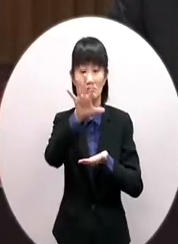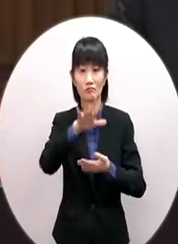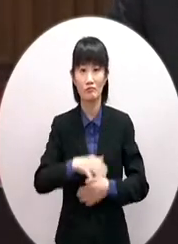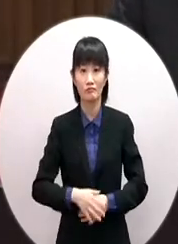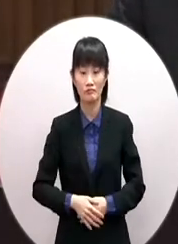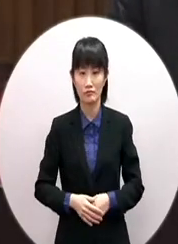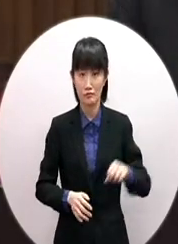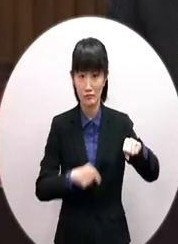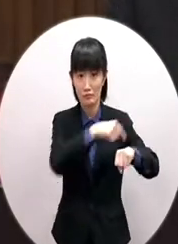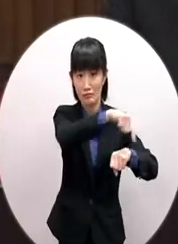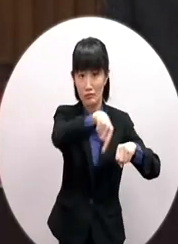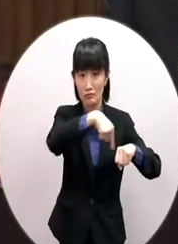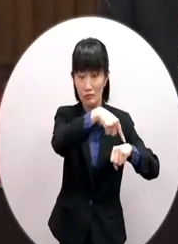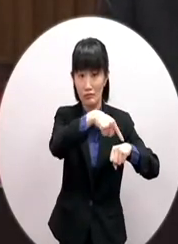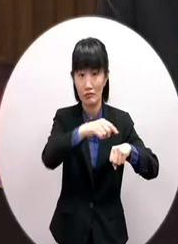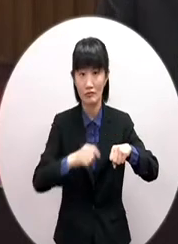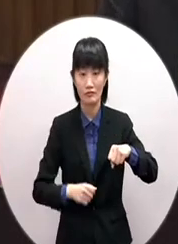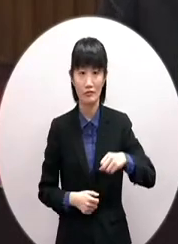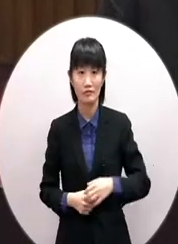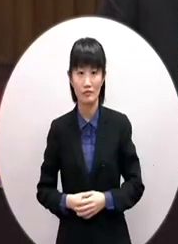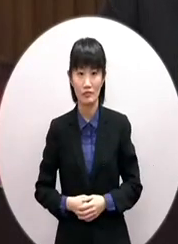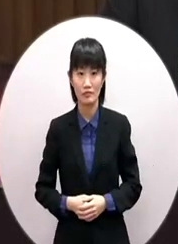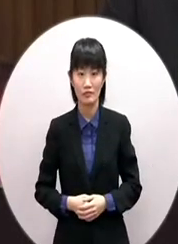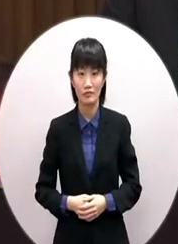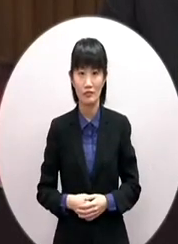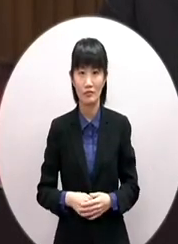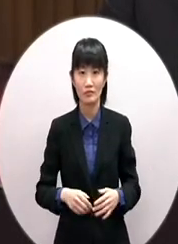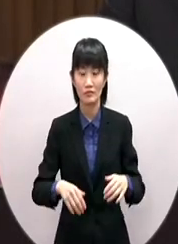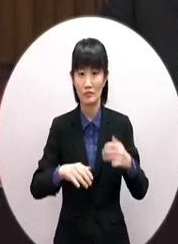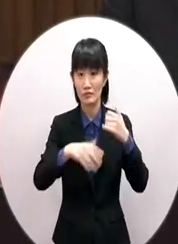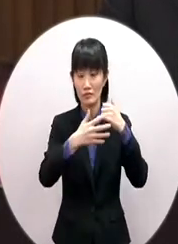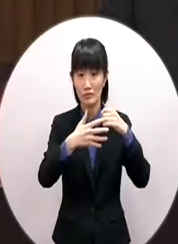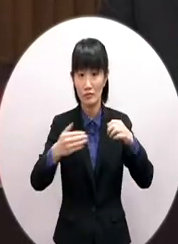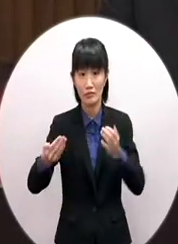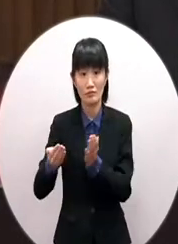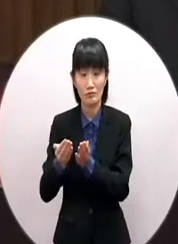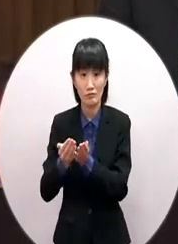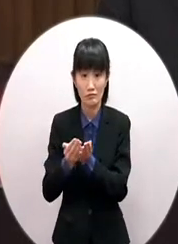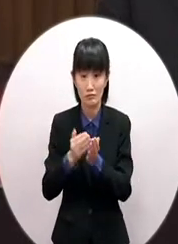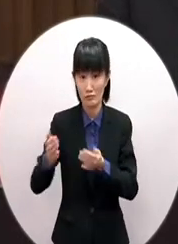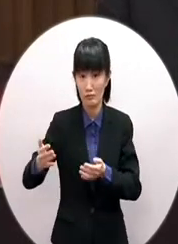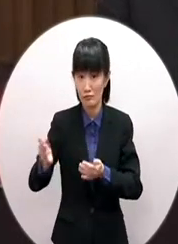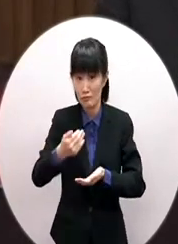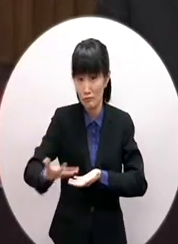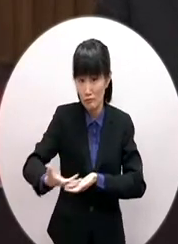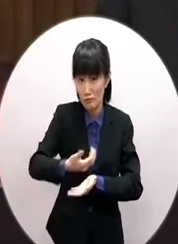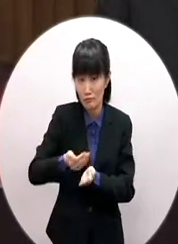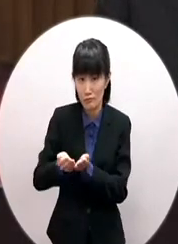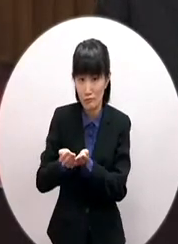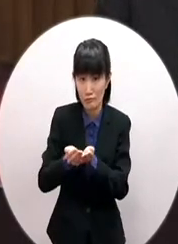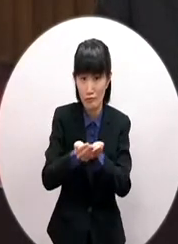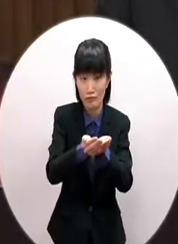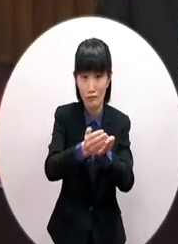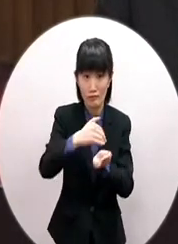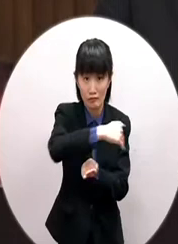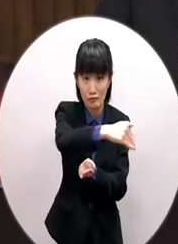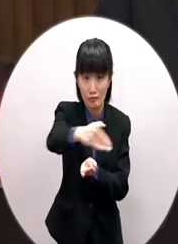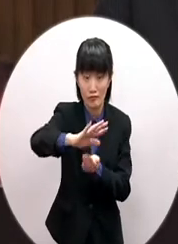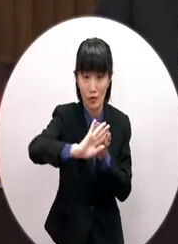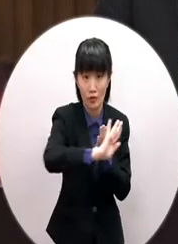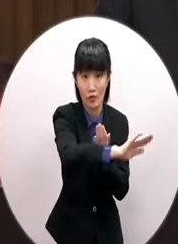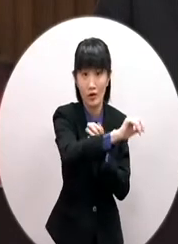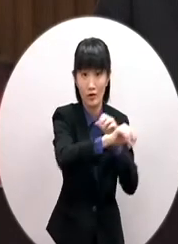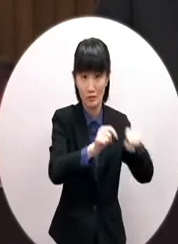亚米岛啊，系在台非重叠海域渔船作业的范围之外啦。 之外， 啊，就是说目